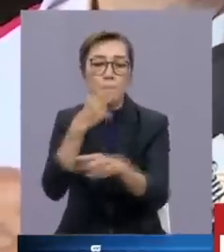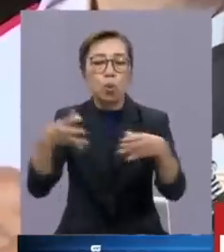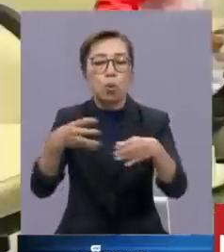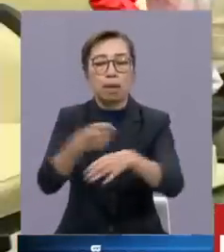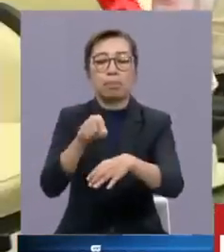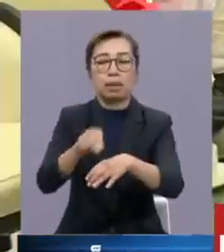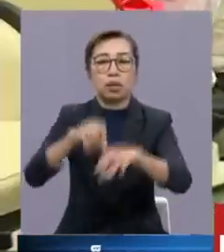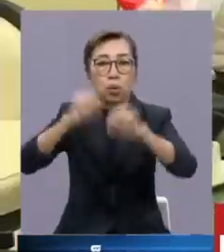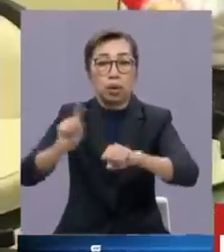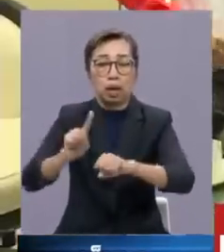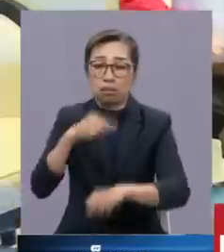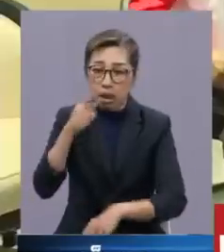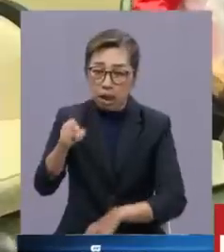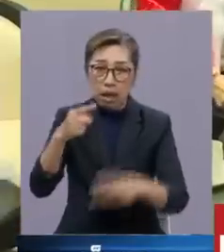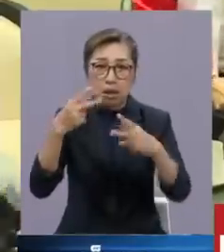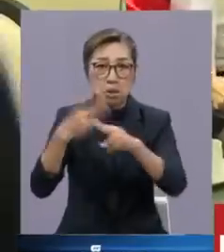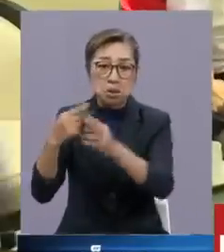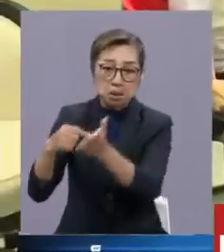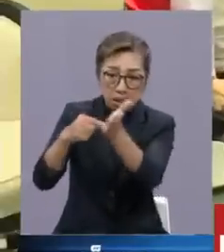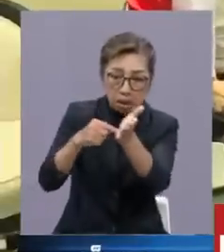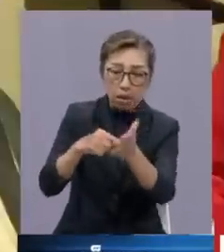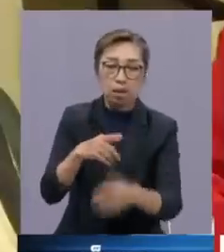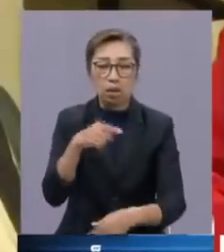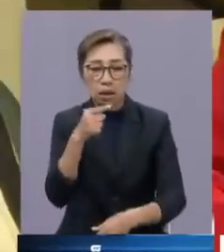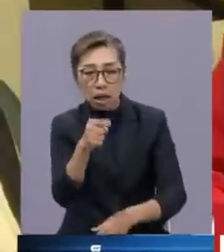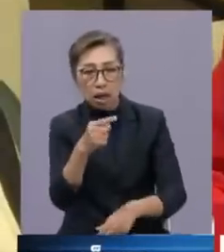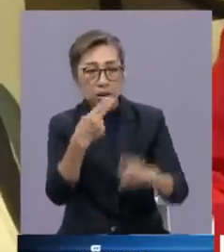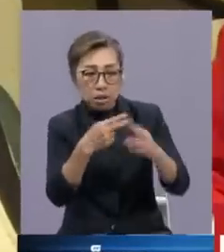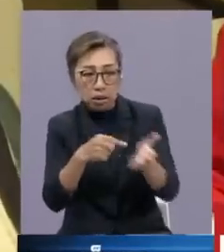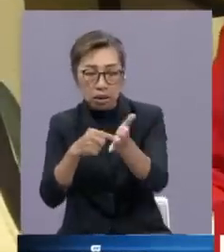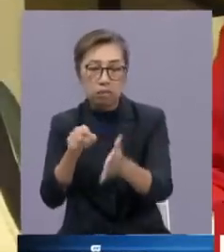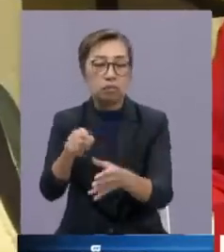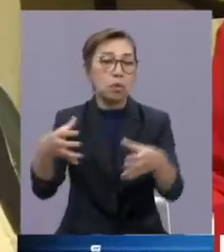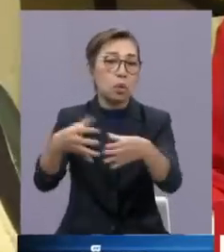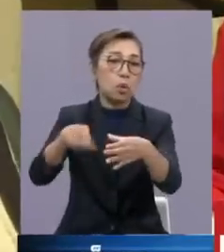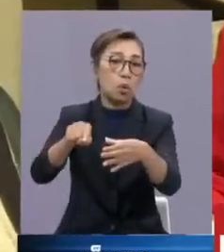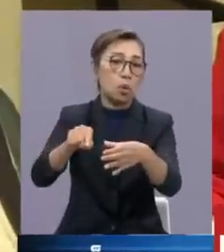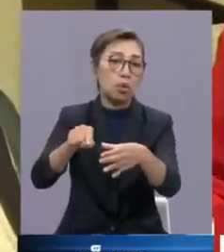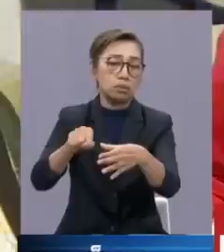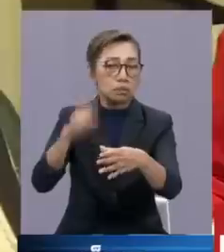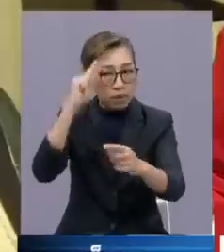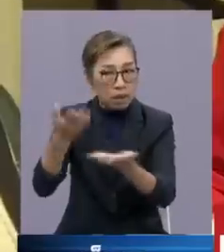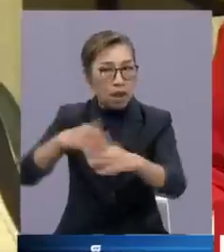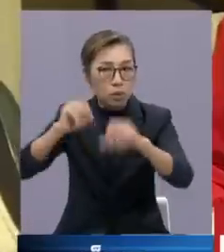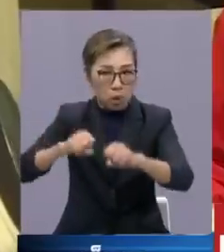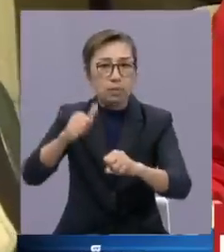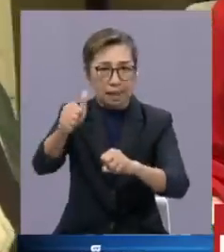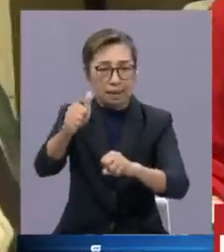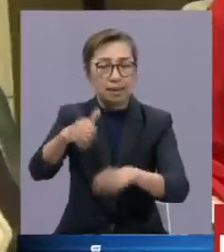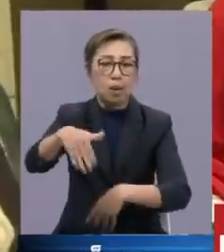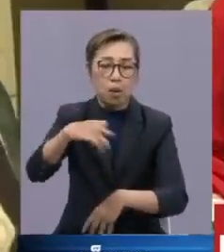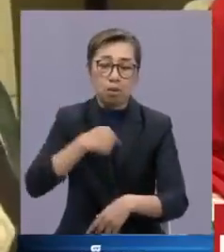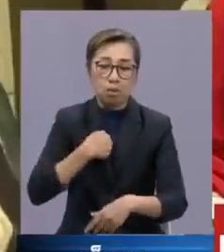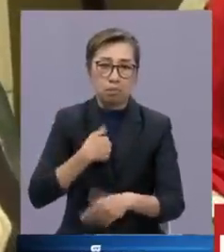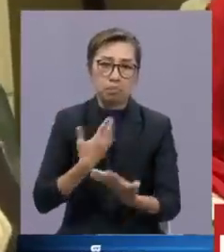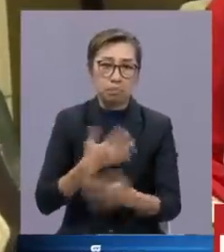ดังนั้นการที่ใครจะมาเสนอชื่อหรือให้ใครเสนอชื่อก็เชื่อว่าพรรคสามารถมีความเห็นร่วมในเรื่องนี้ได้และเราก็ไม่ส